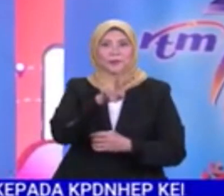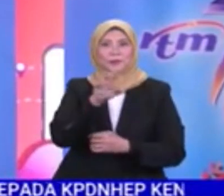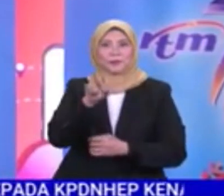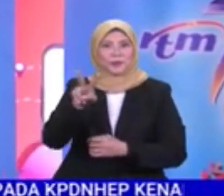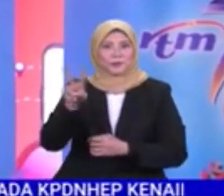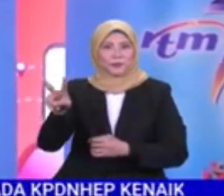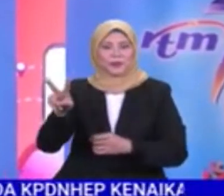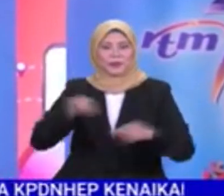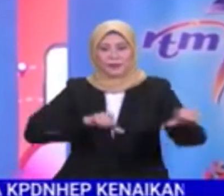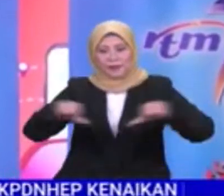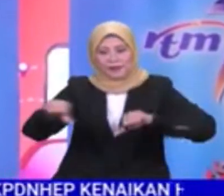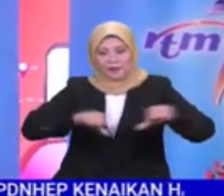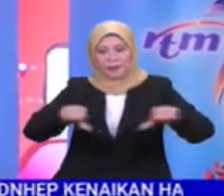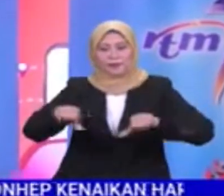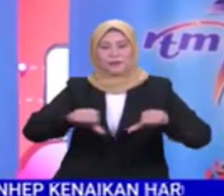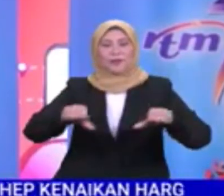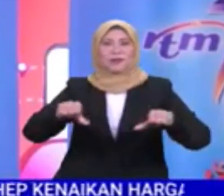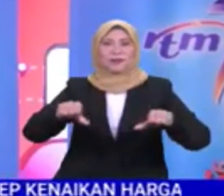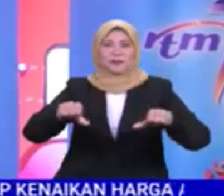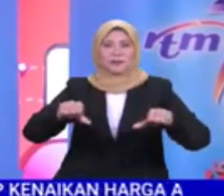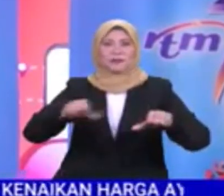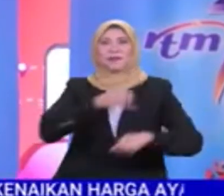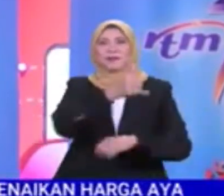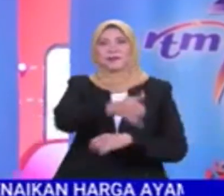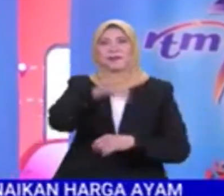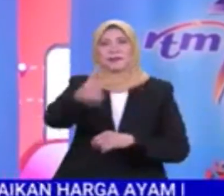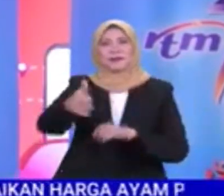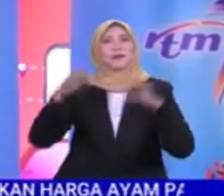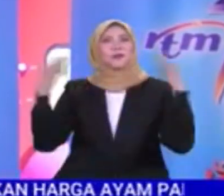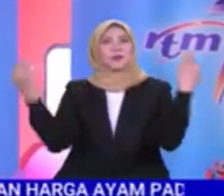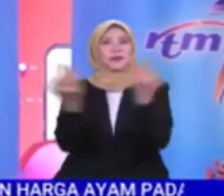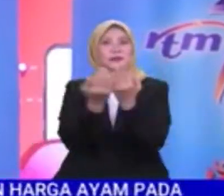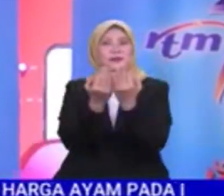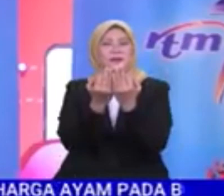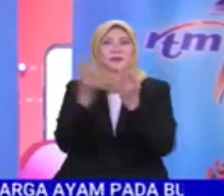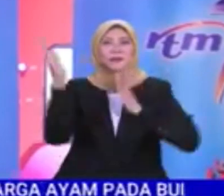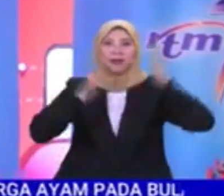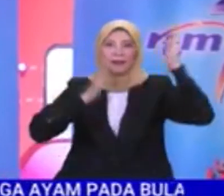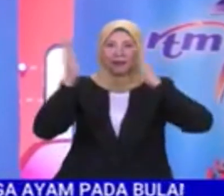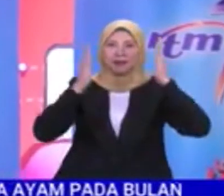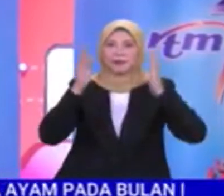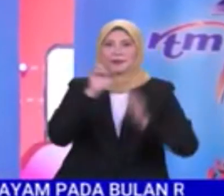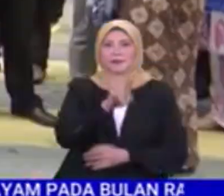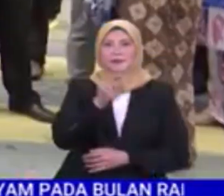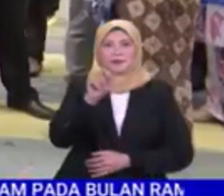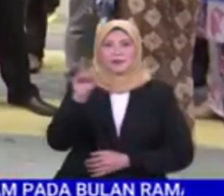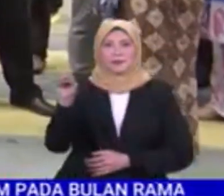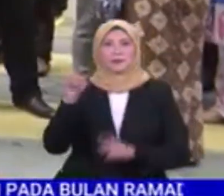aktiviti untuk sepanjang Jelajah Keluarga Malaysia RTM 76.